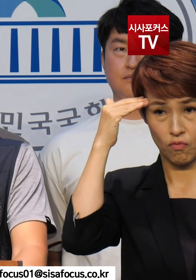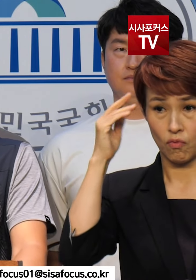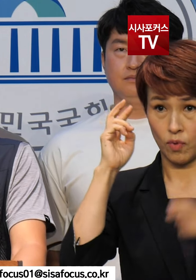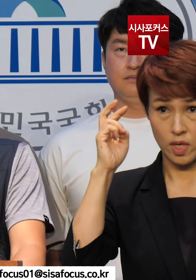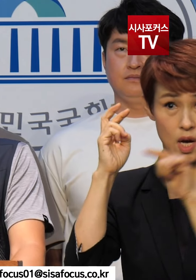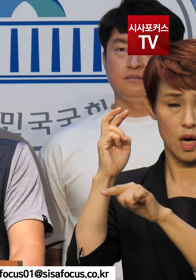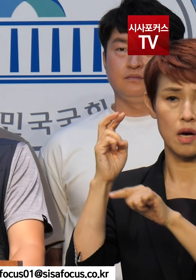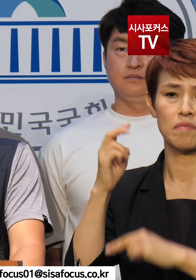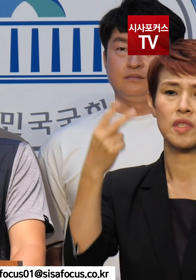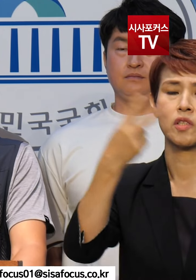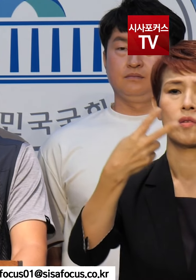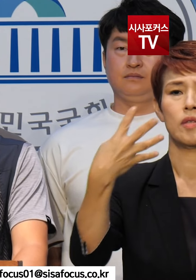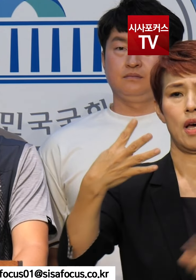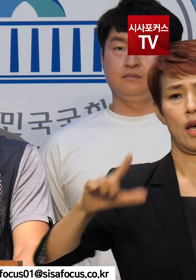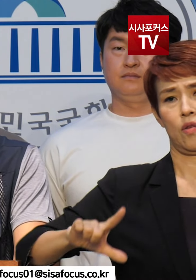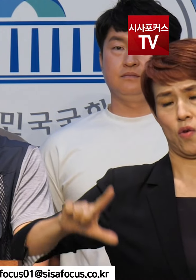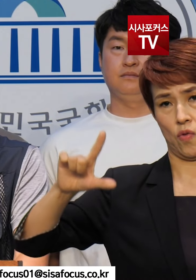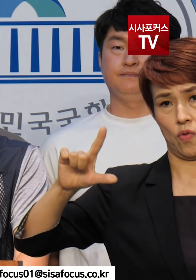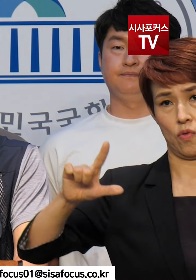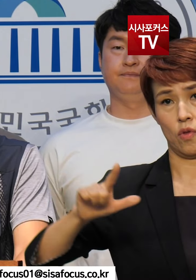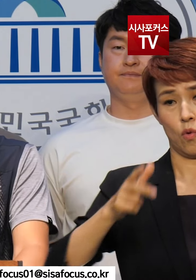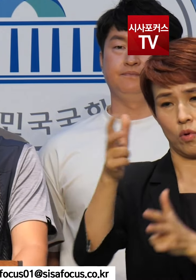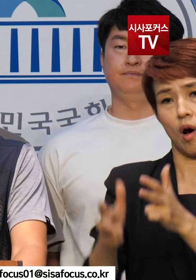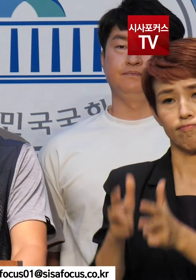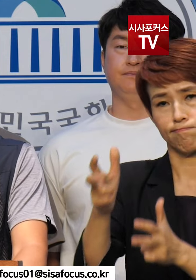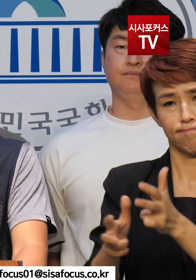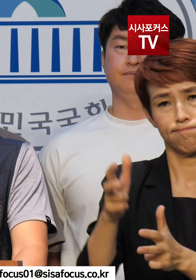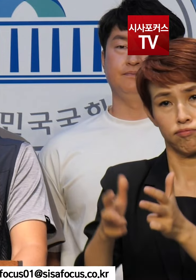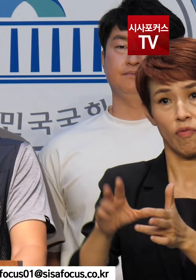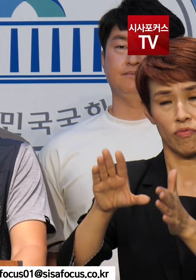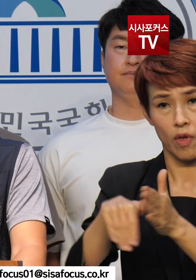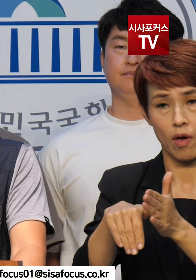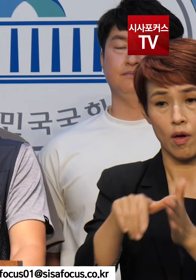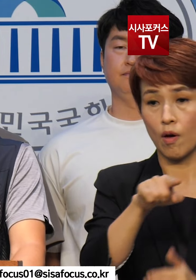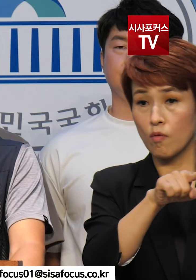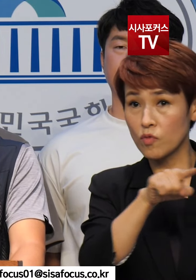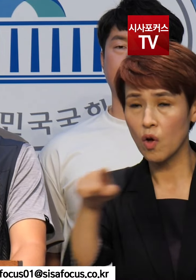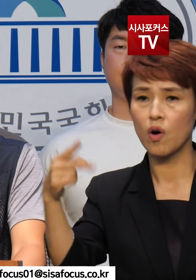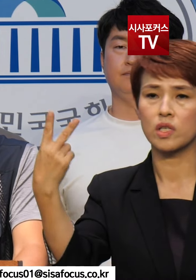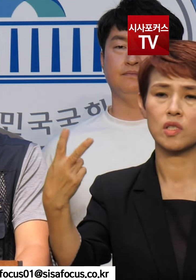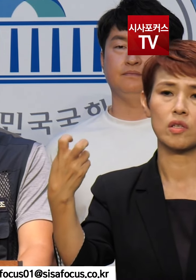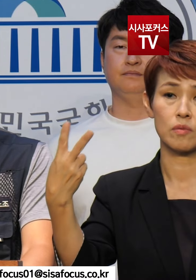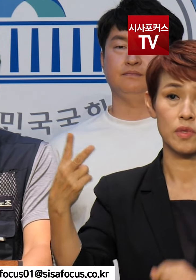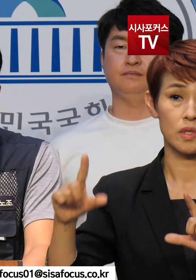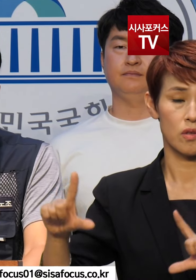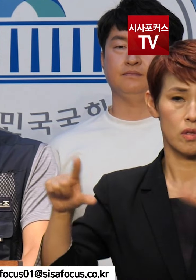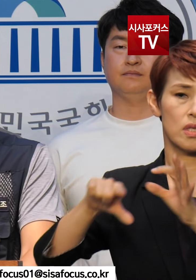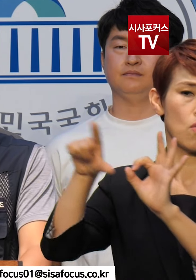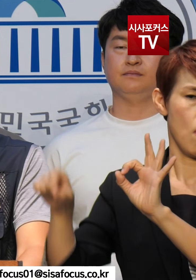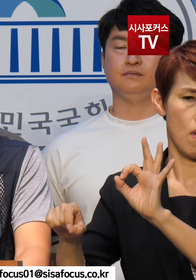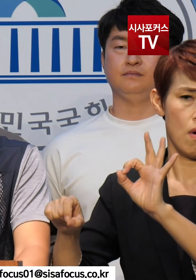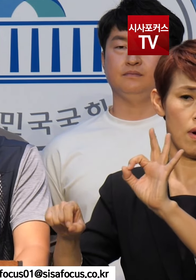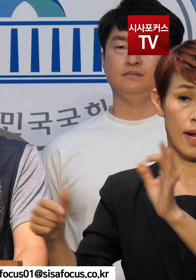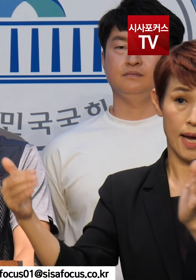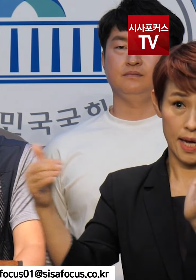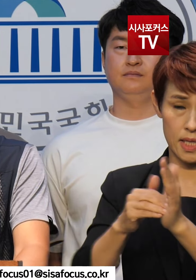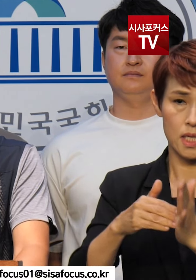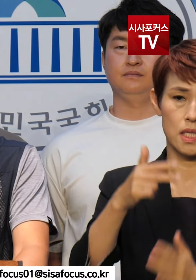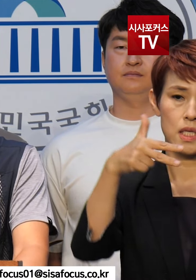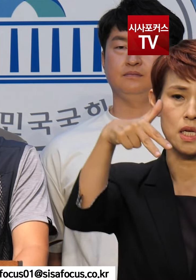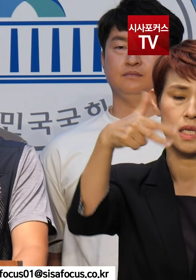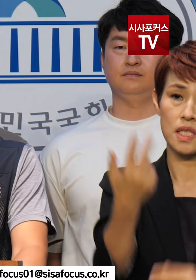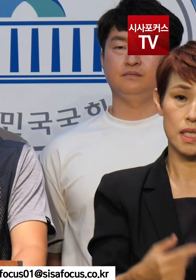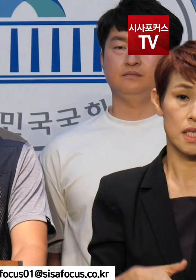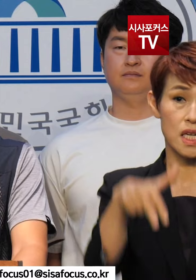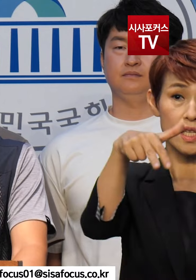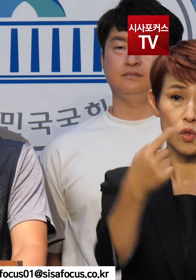하이테크는 2004년 공장이 가동될 때부터 2022년 10월 폐업할 때까지 7조